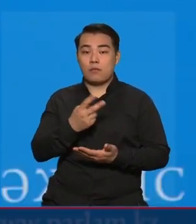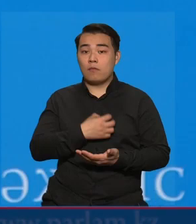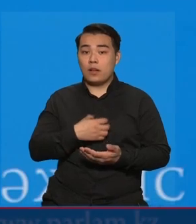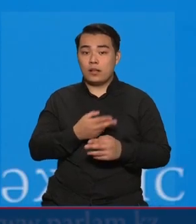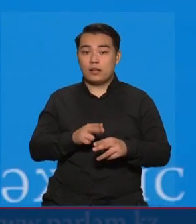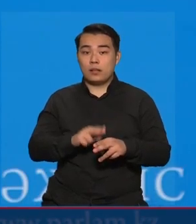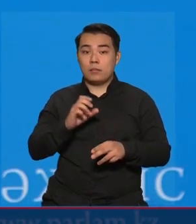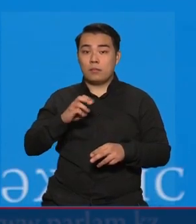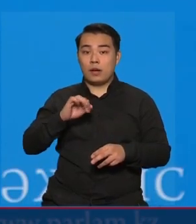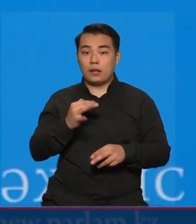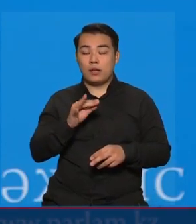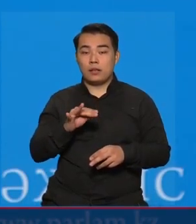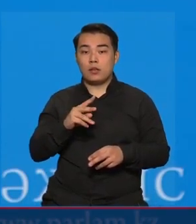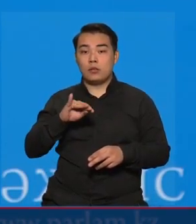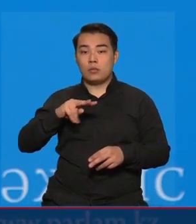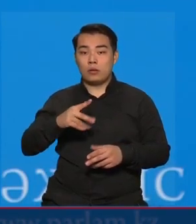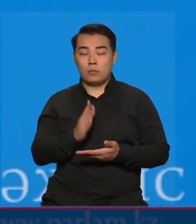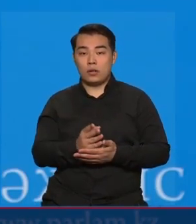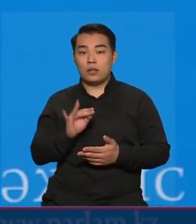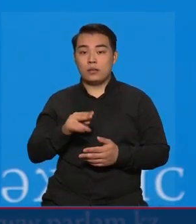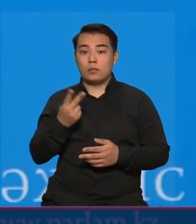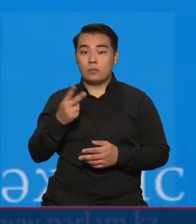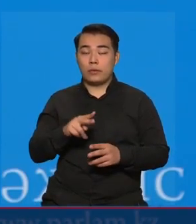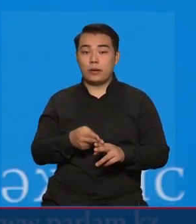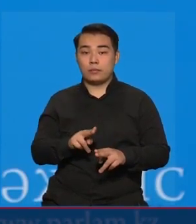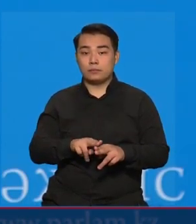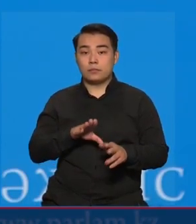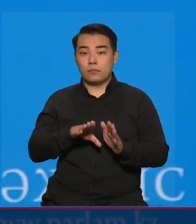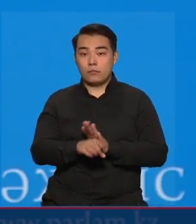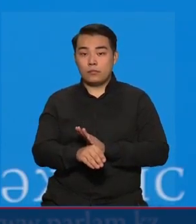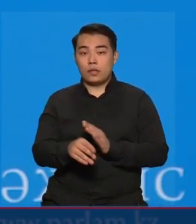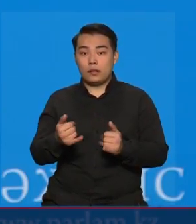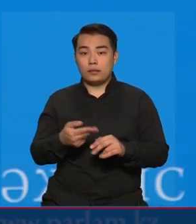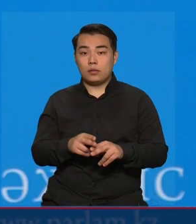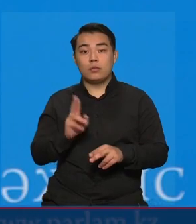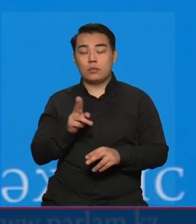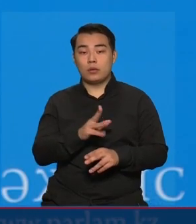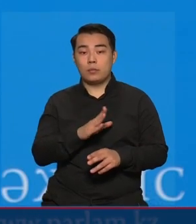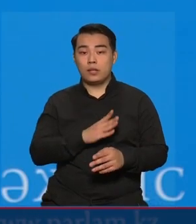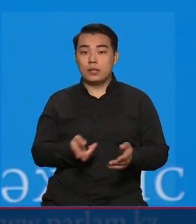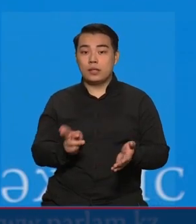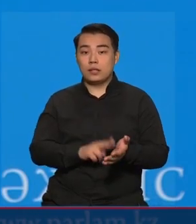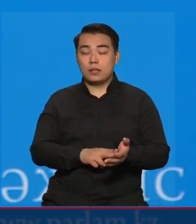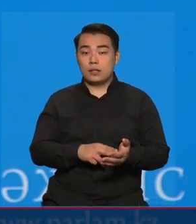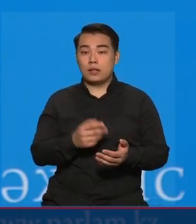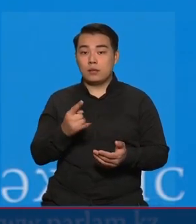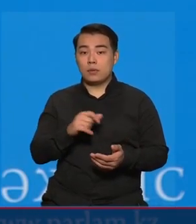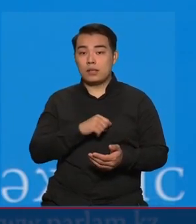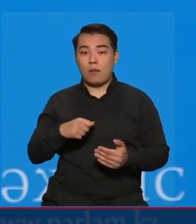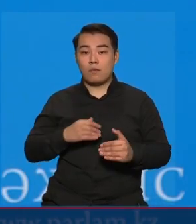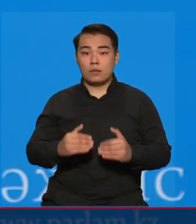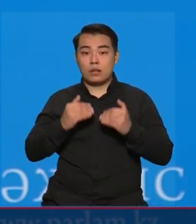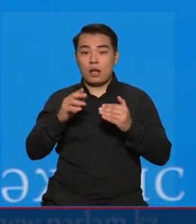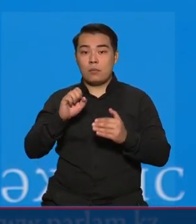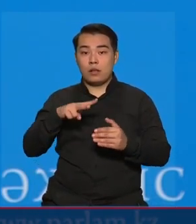нас с мая по июль идет. Причем из 2 теперь этапов, на которых регистрируется ребенок, самый высший балл